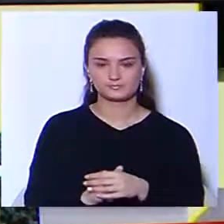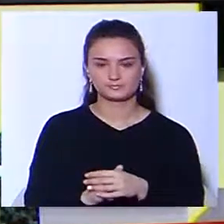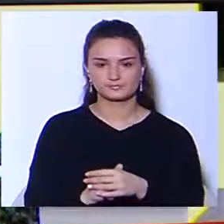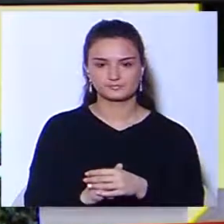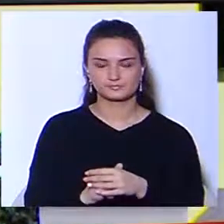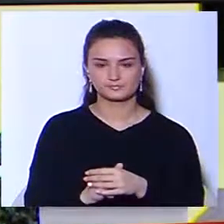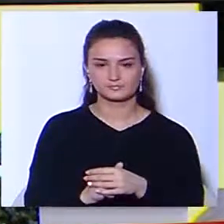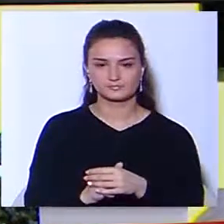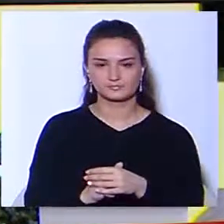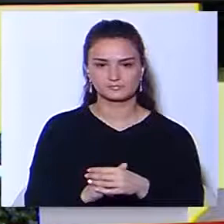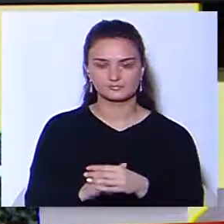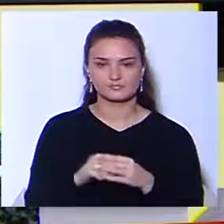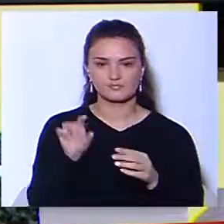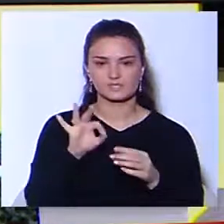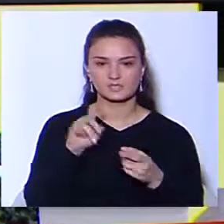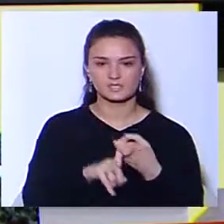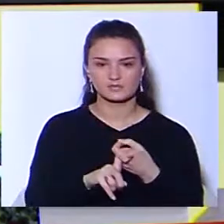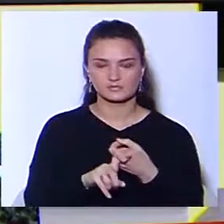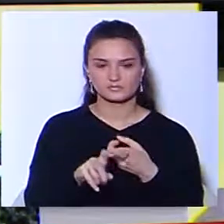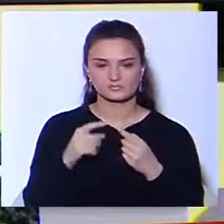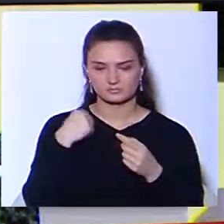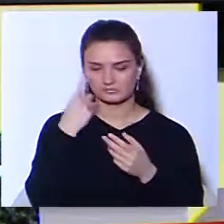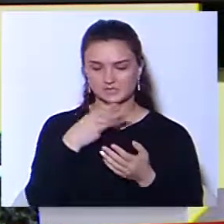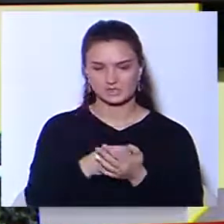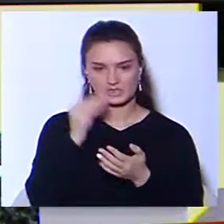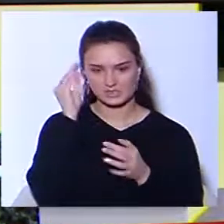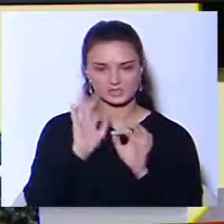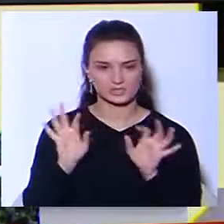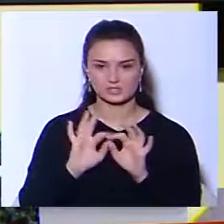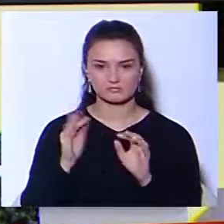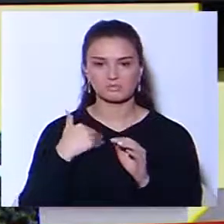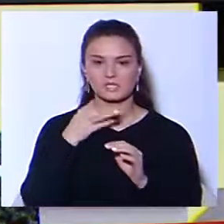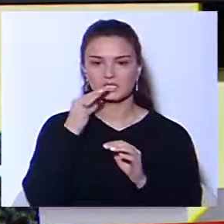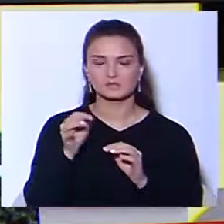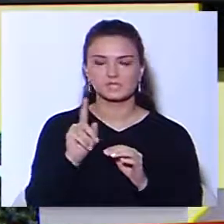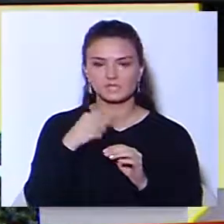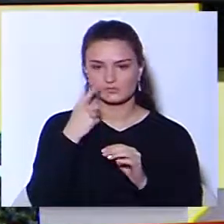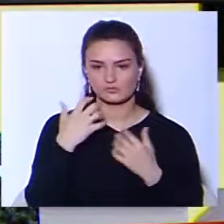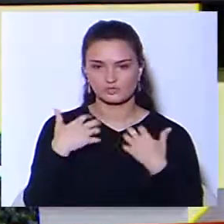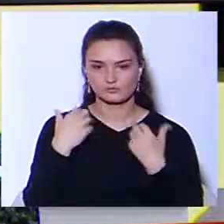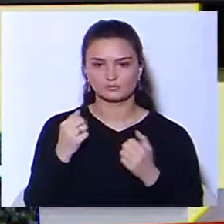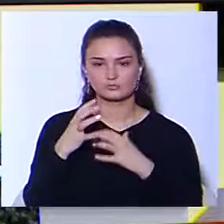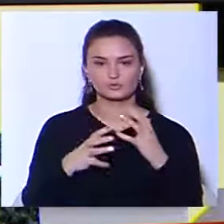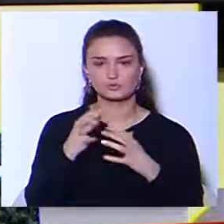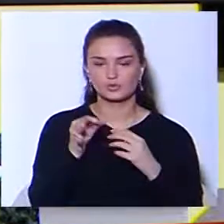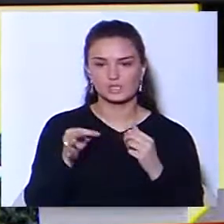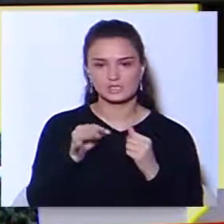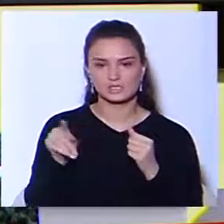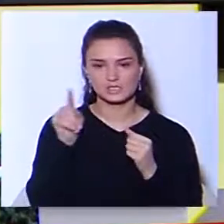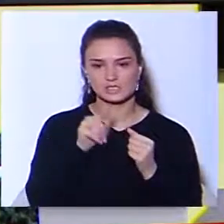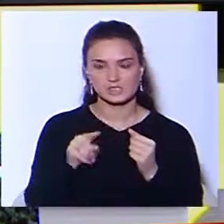ნამცხრები ბავშვებს, ამასთან დაკავშირებით მე ჩემს პირად აზრს არ გაგიზიარებთ. Მე გეტყვით, რას ამბობს ჯანმრთელობის მსოფლიო